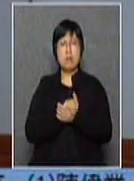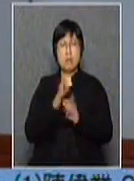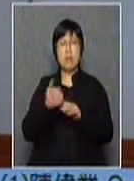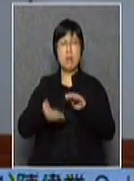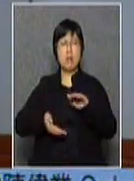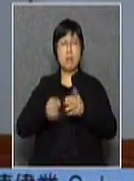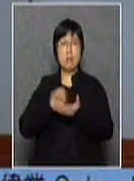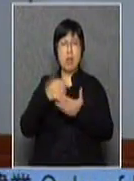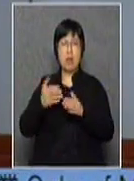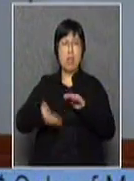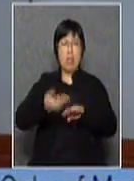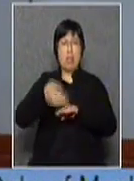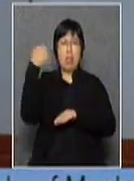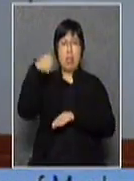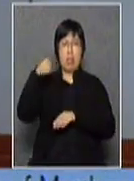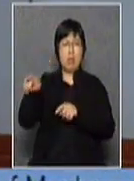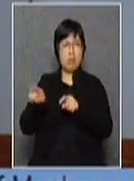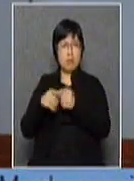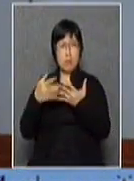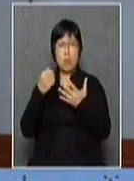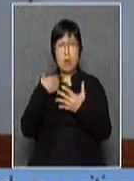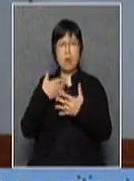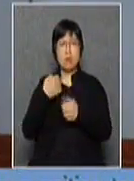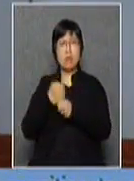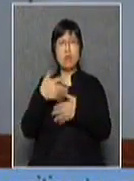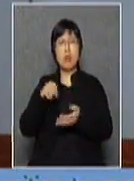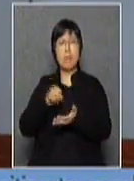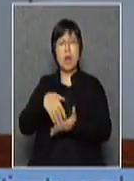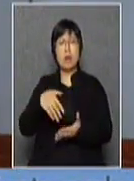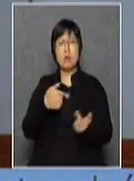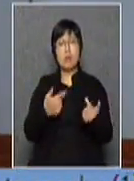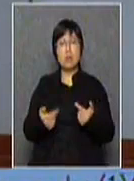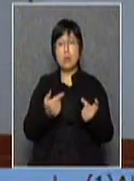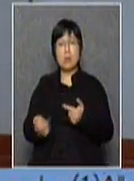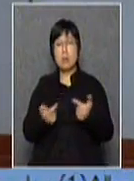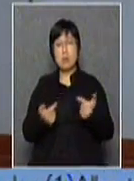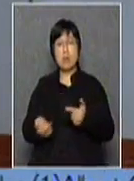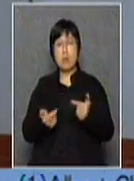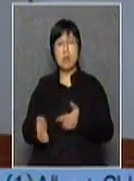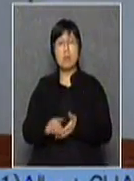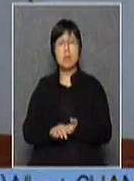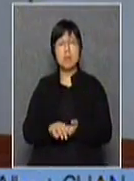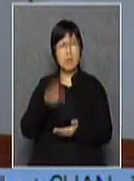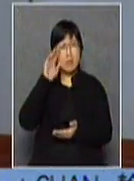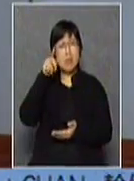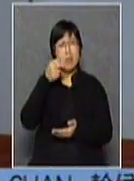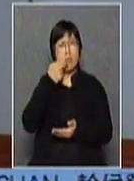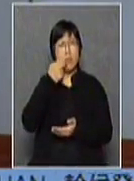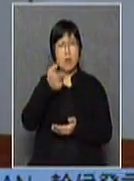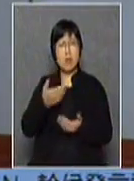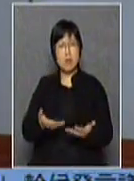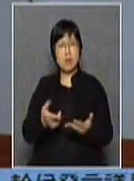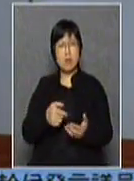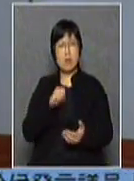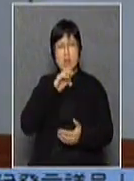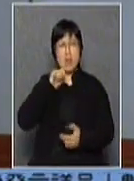啦。我哋嘅同事就話：既然間做咗啦，繼續搞啦咁樣。喂，阿哥，你今日喺度咬牙